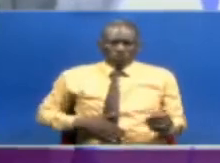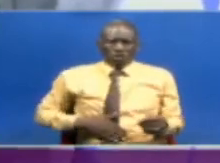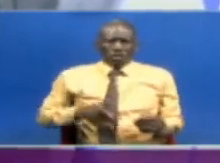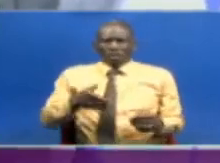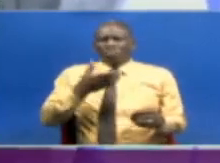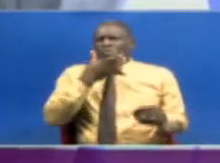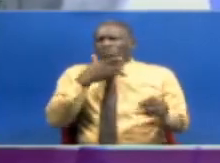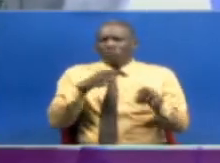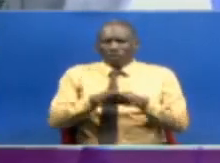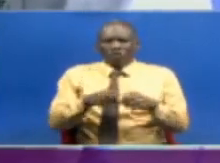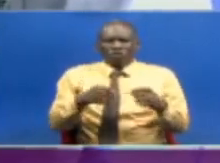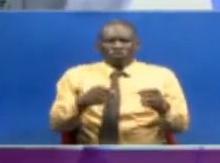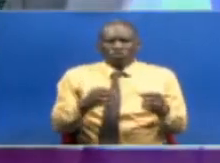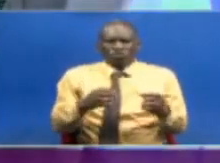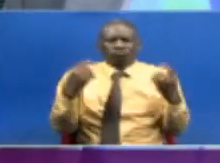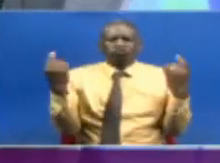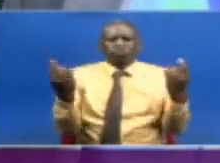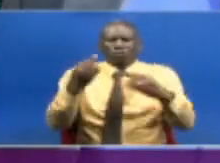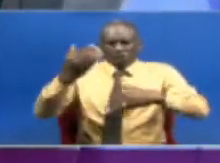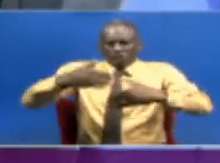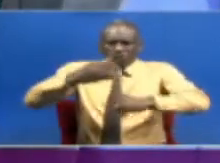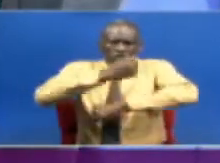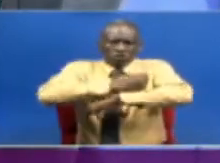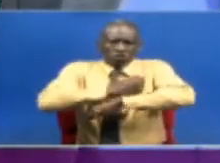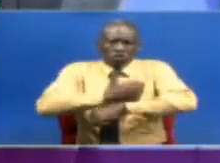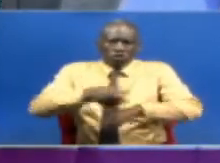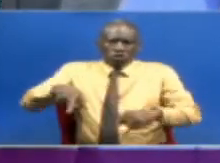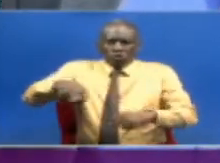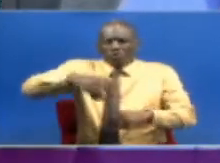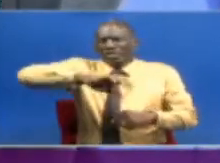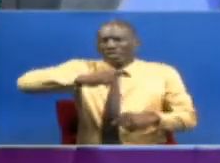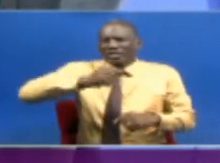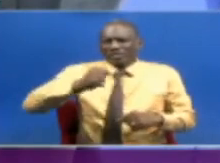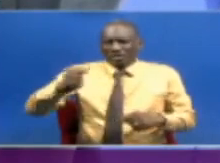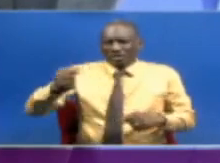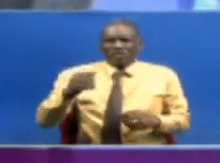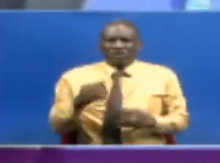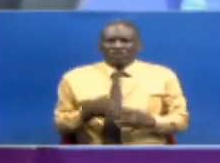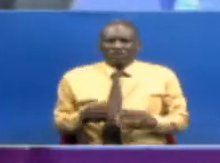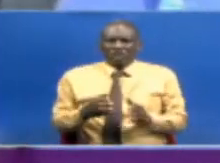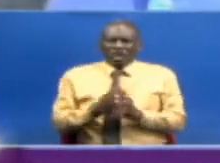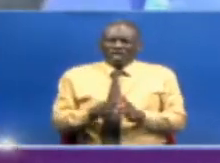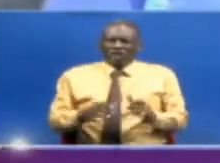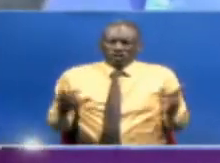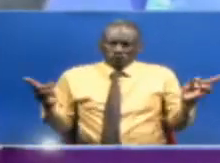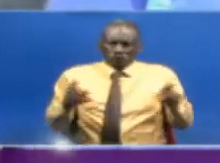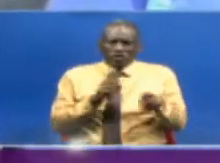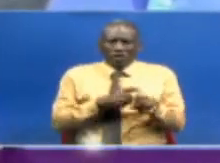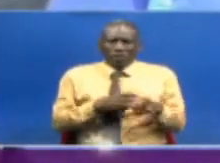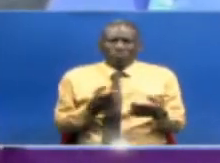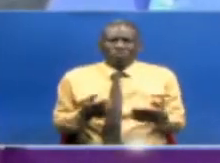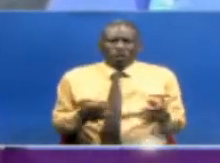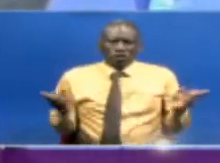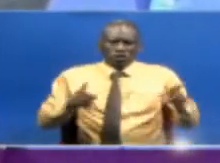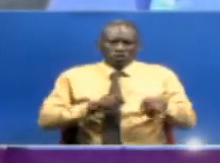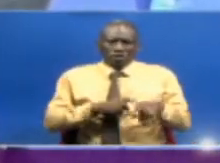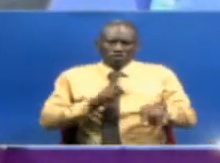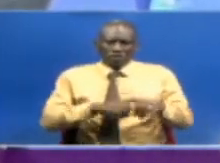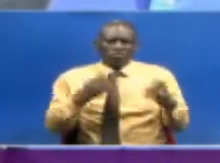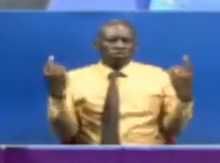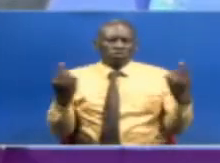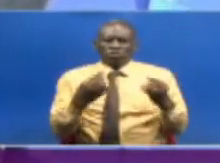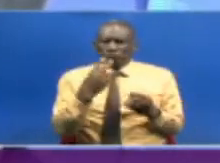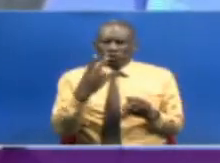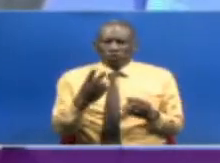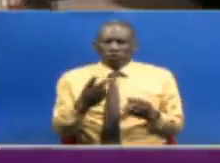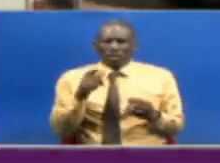alikuwa anachunga karibu na shule. Sisi tulikuwa ile side nyingine. Tukakaka kidogo, tukakaka, tulipochunga, tukaona